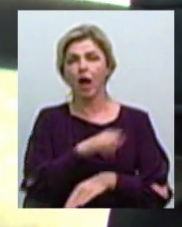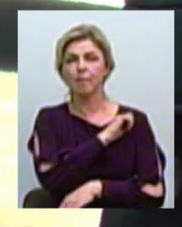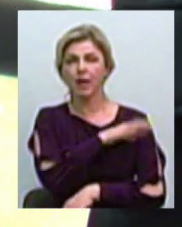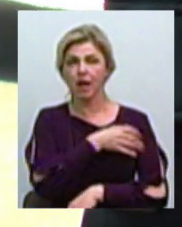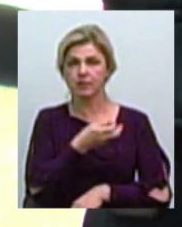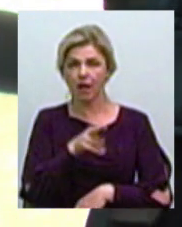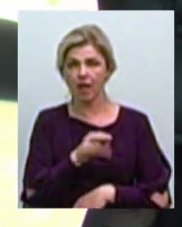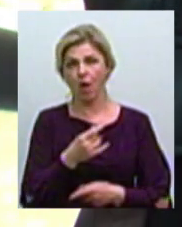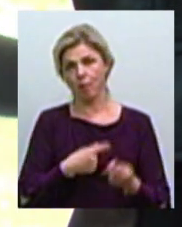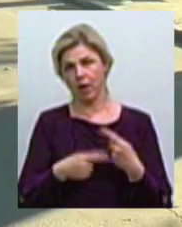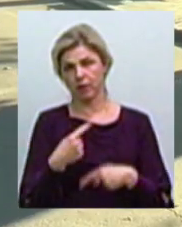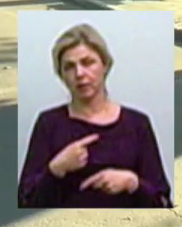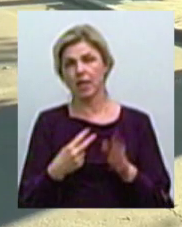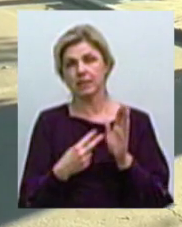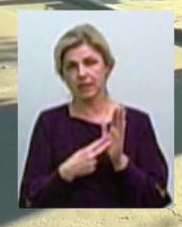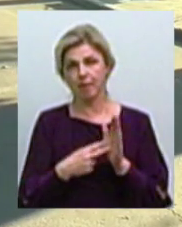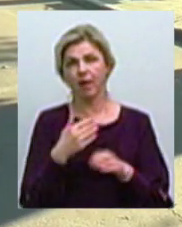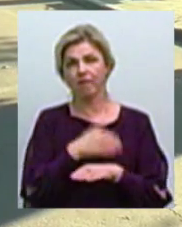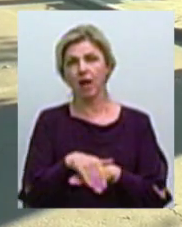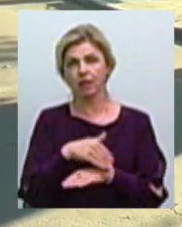кварталів. Рушили.